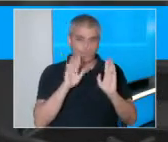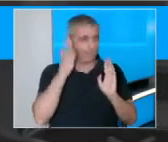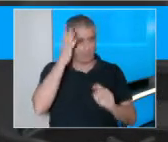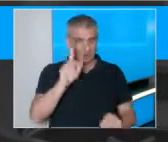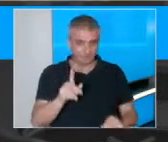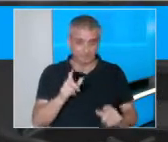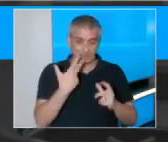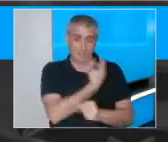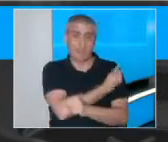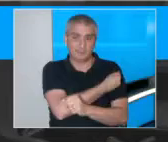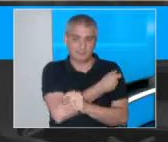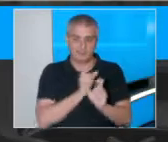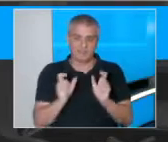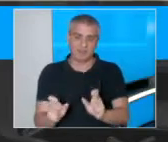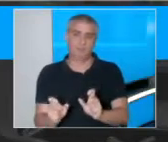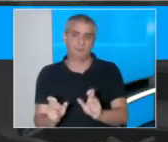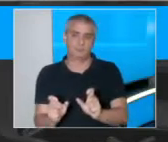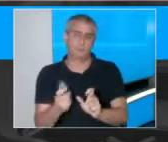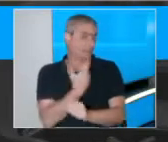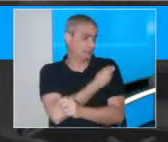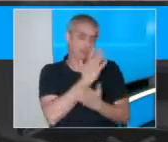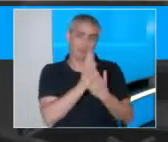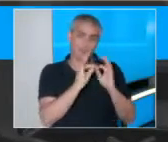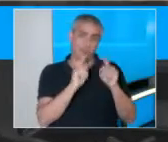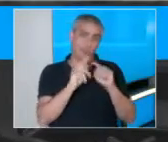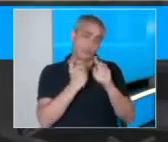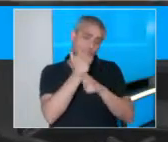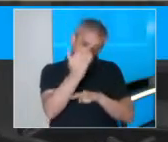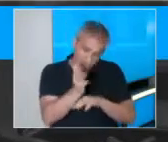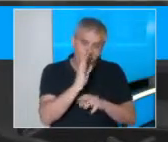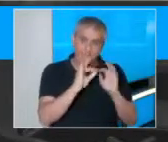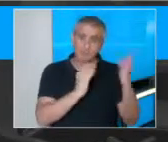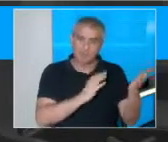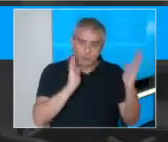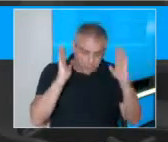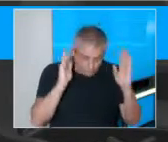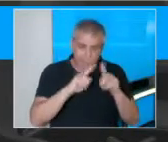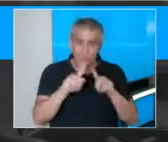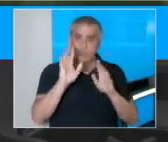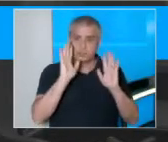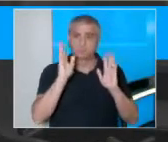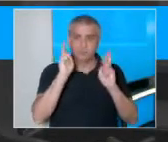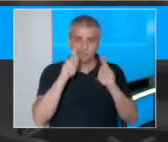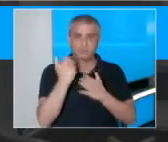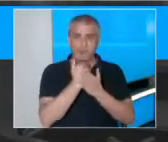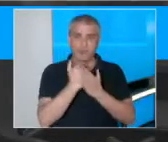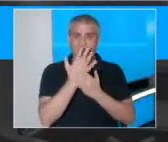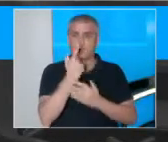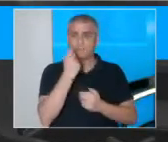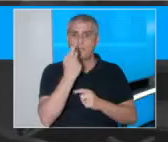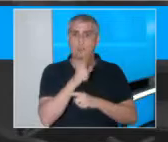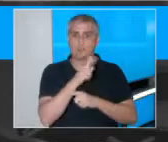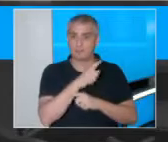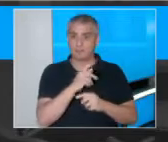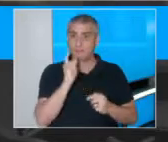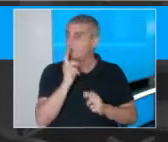לעתיד, לחסן ולרסן. את החיסונים הם התחילו חודש מאוחר, אבל הם התחילו. מילא, נגיד, החודש הזה היה אפשר לחסוך כמה מאות הריסון מתים. הריסון עד